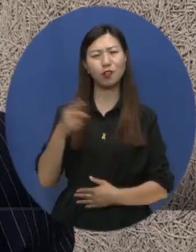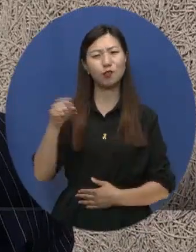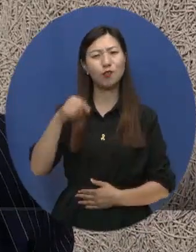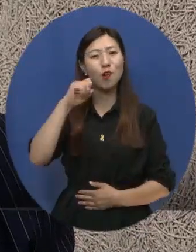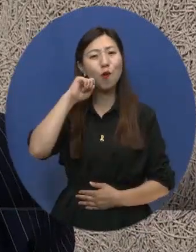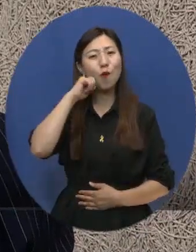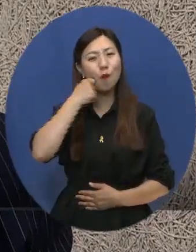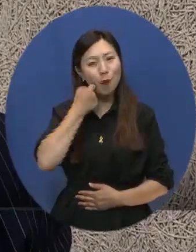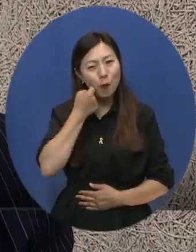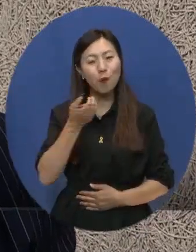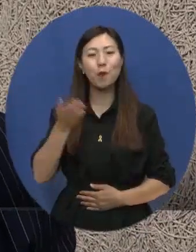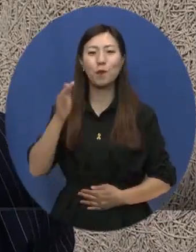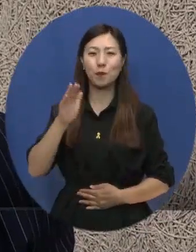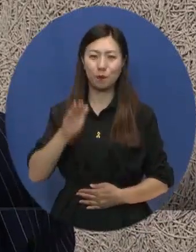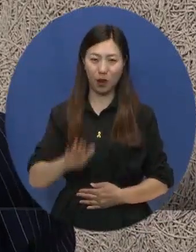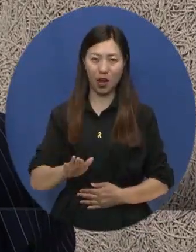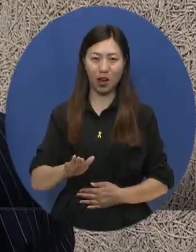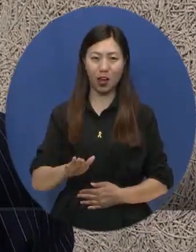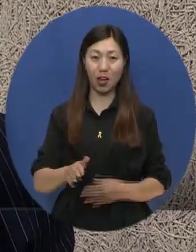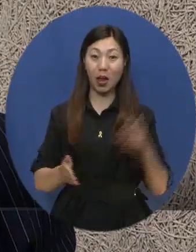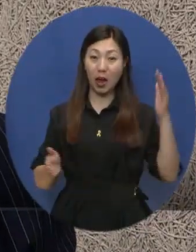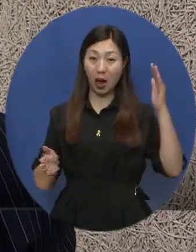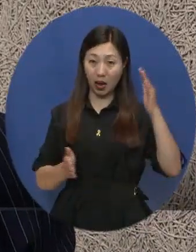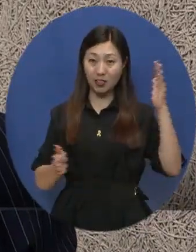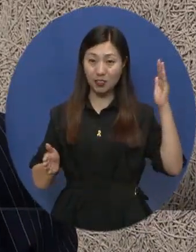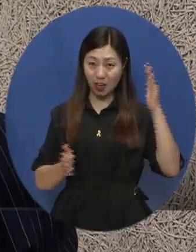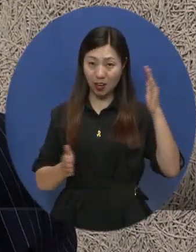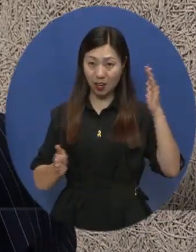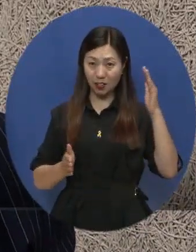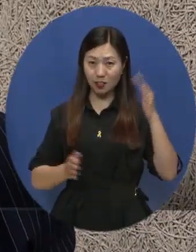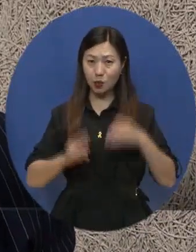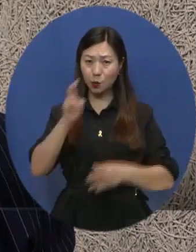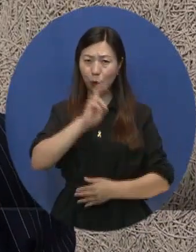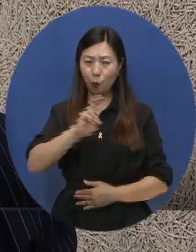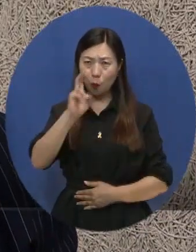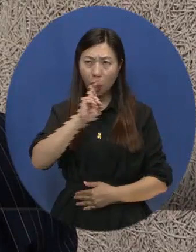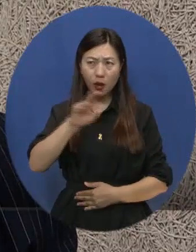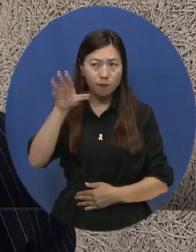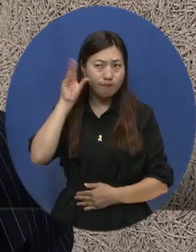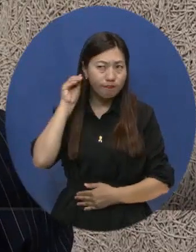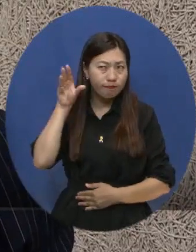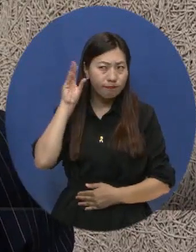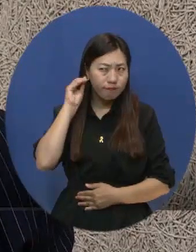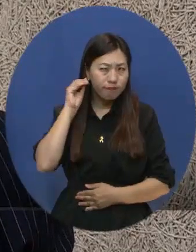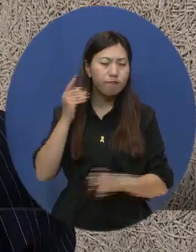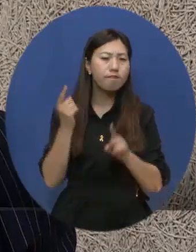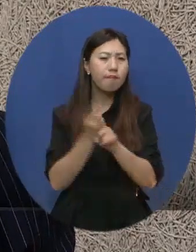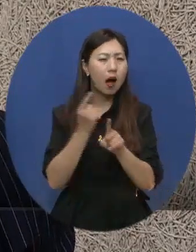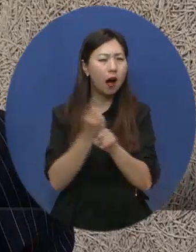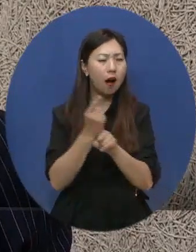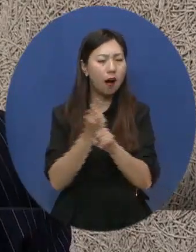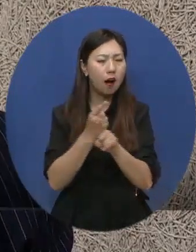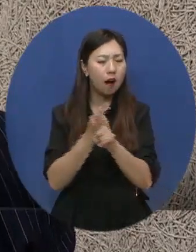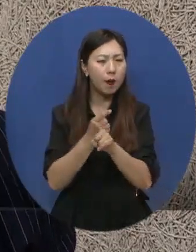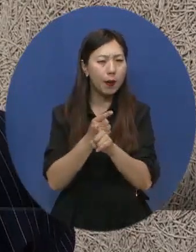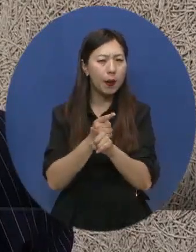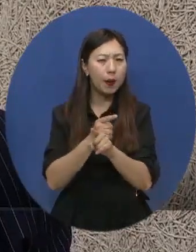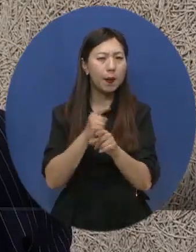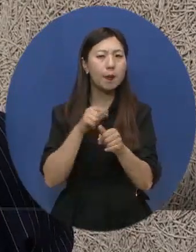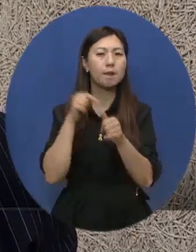못하는데 아이들에게 노래를 듣고 또 고쳐야 할 부분을 지적해주고